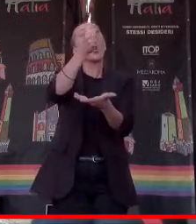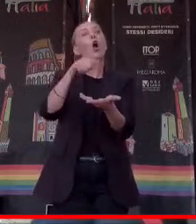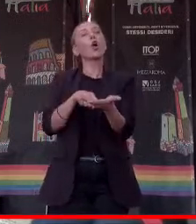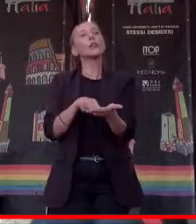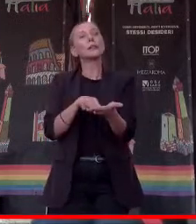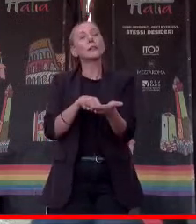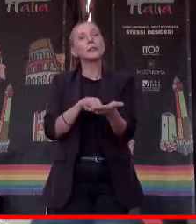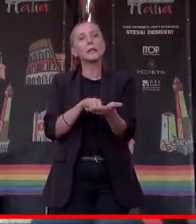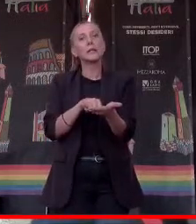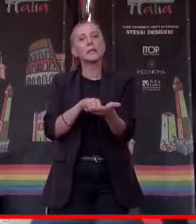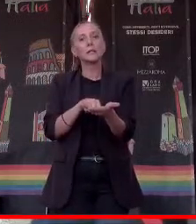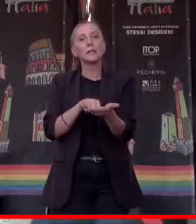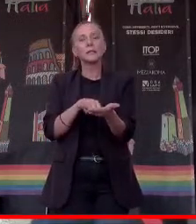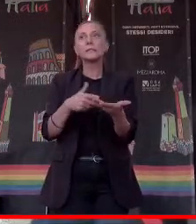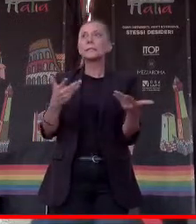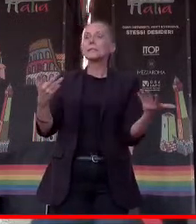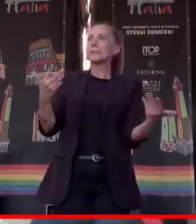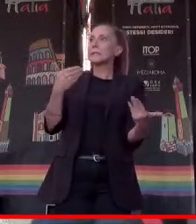Allora io,